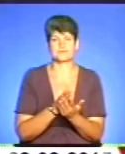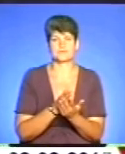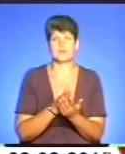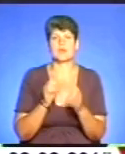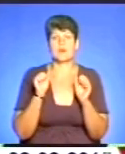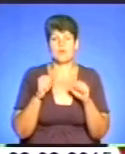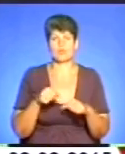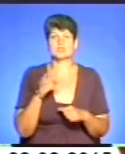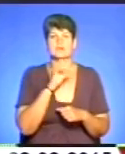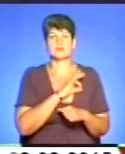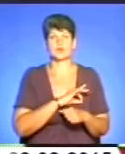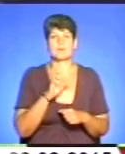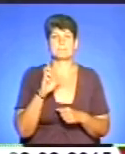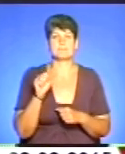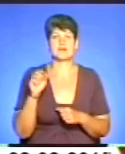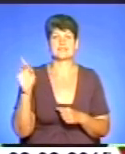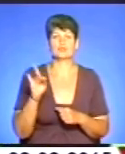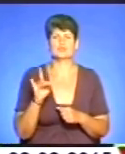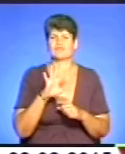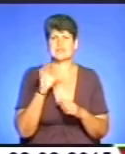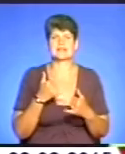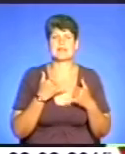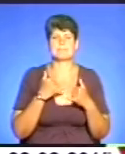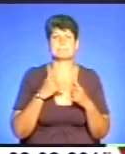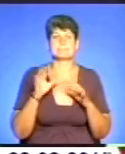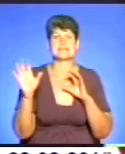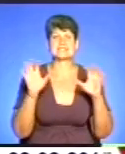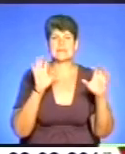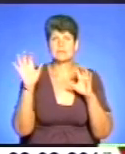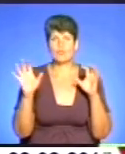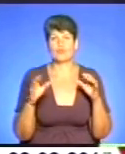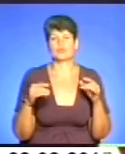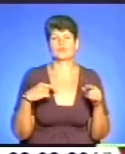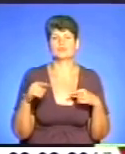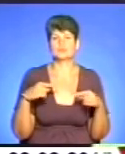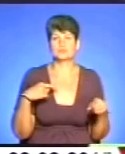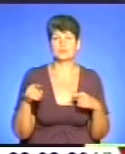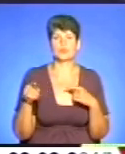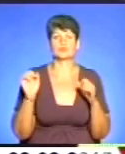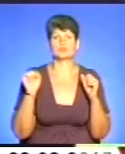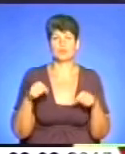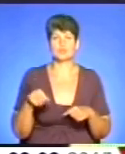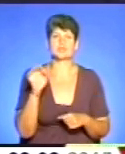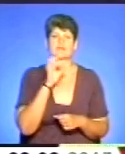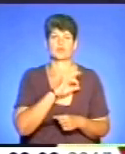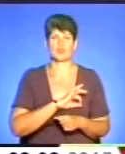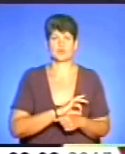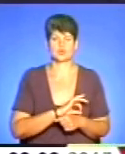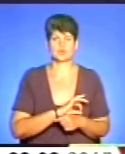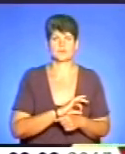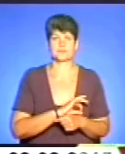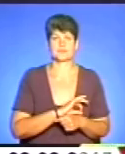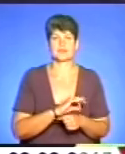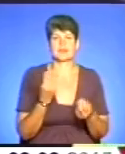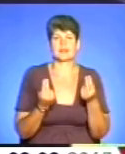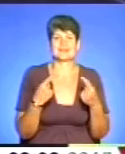Можна використовувати тут все для баскетболу, для гандболу, для футболу, тобто можна використовувати, грати